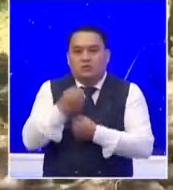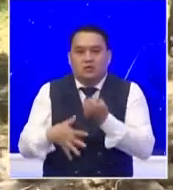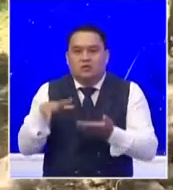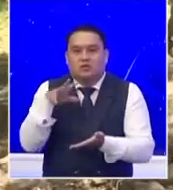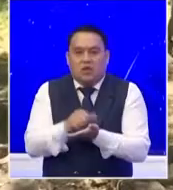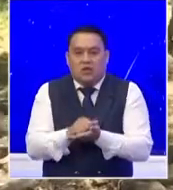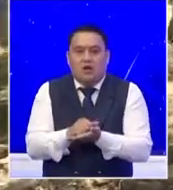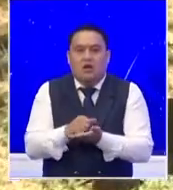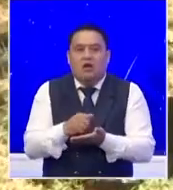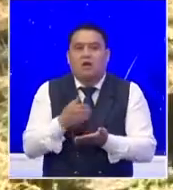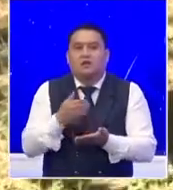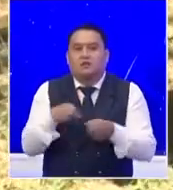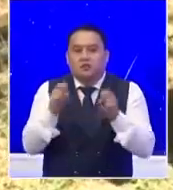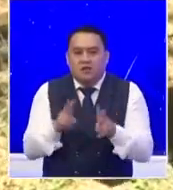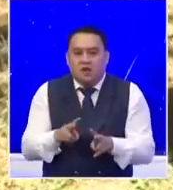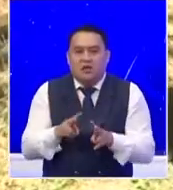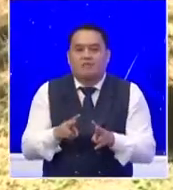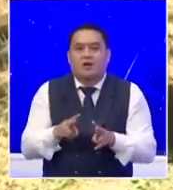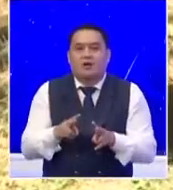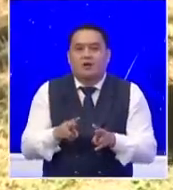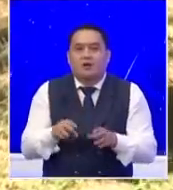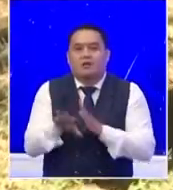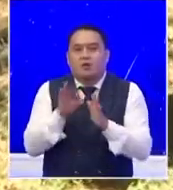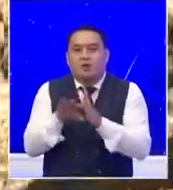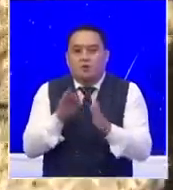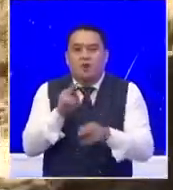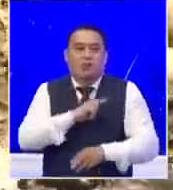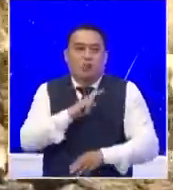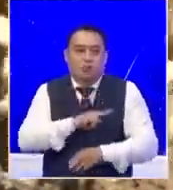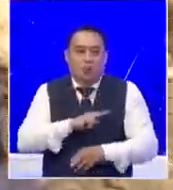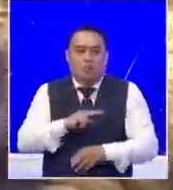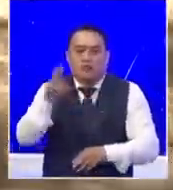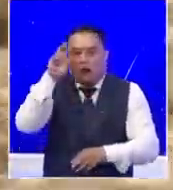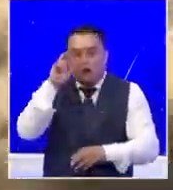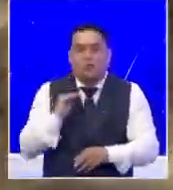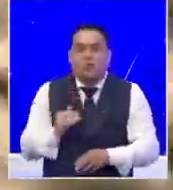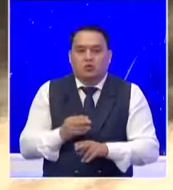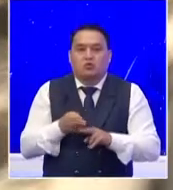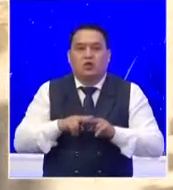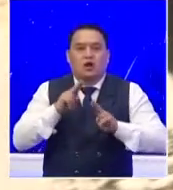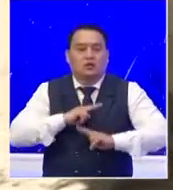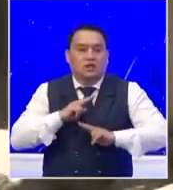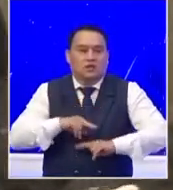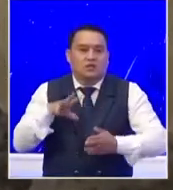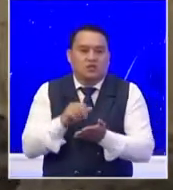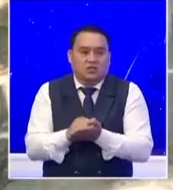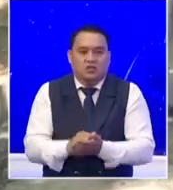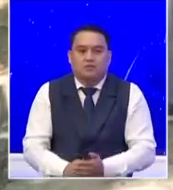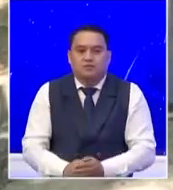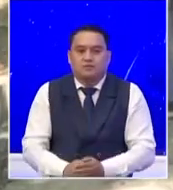занятости. Взяв анкетные данные, специалисты учреждения подобрали Аслану работу в рамках государственной программы «Дорожная карта